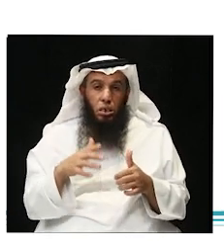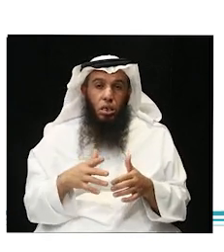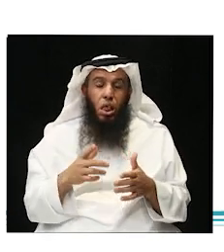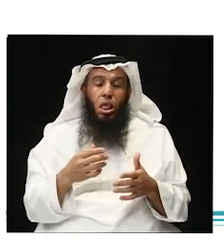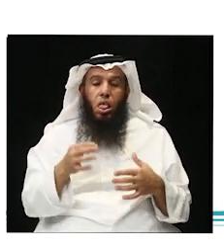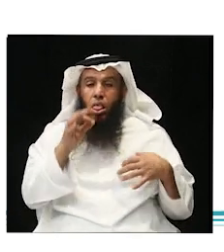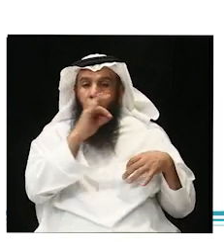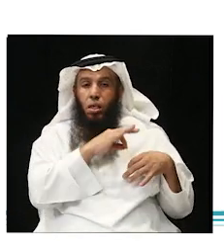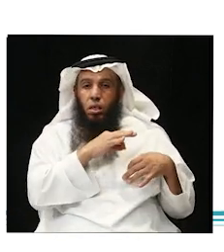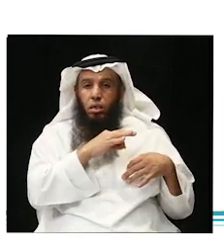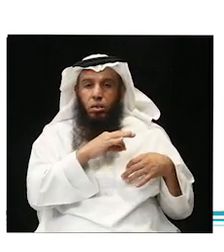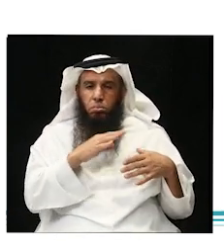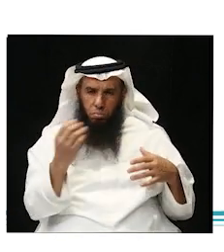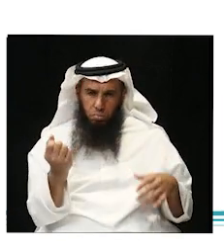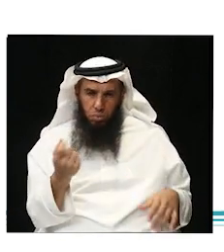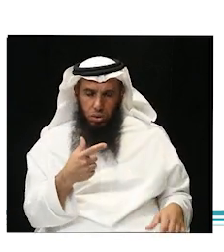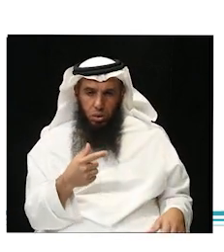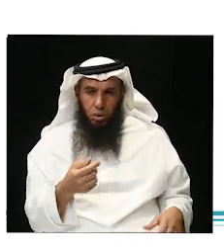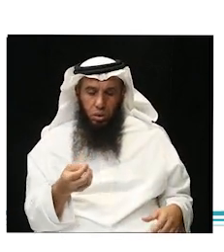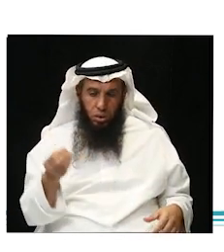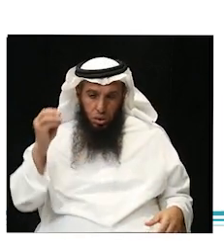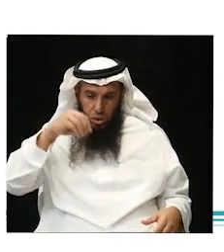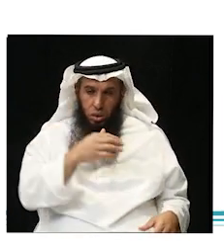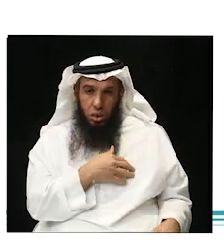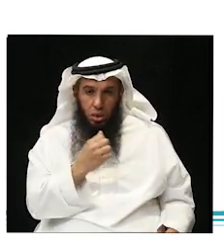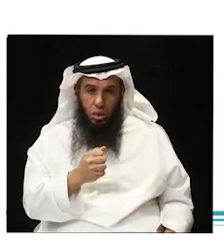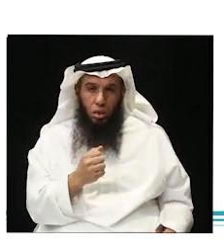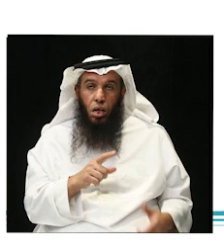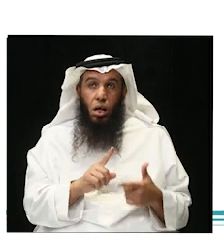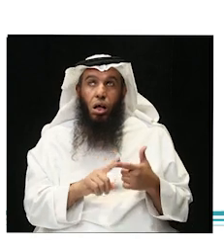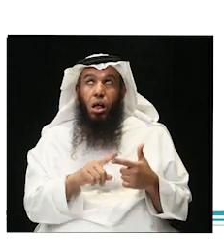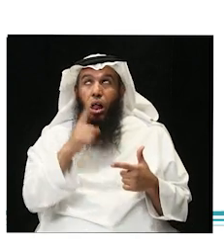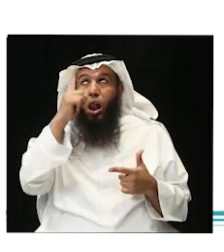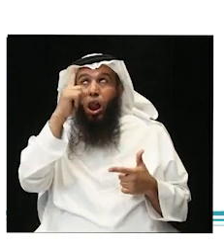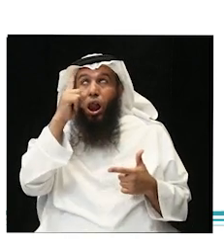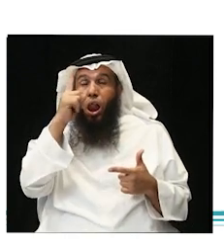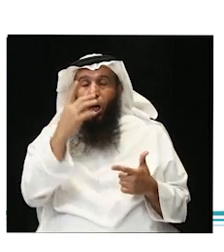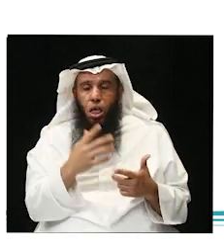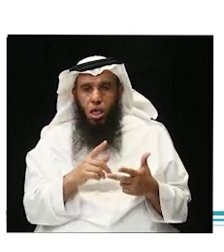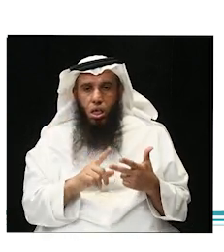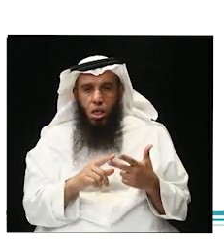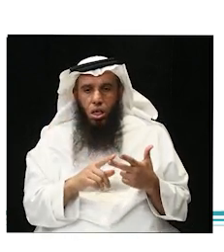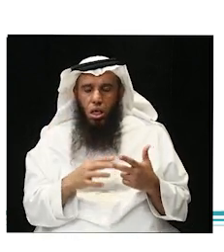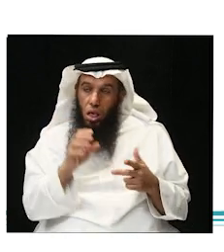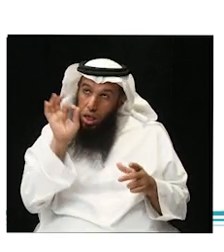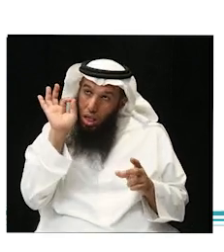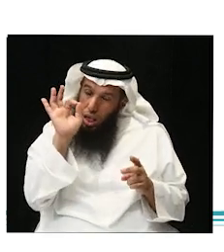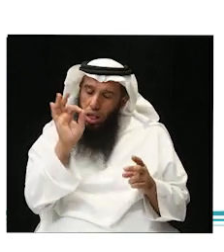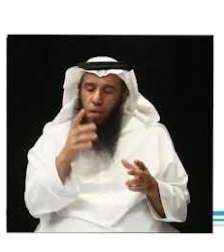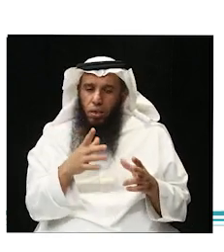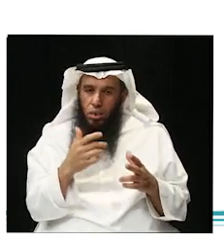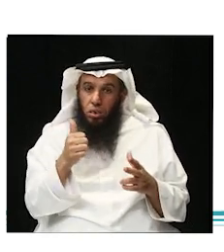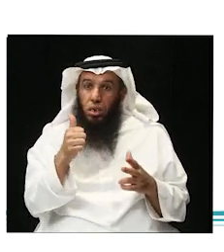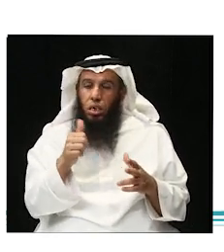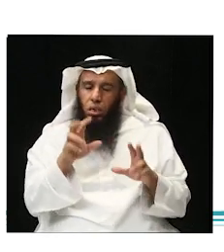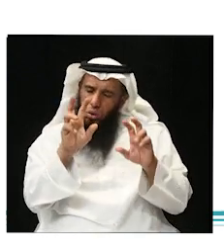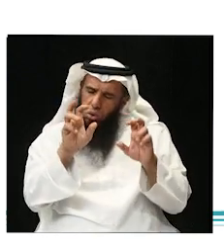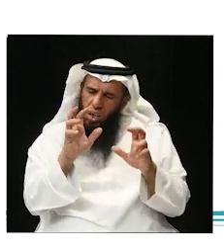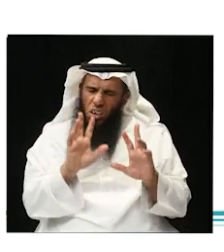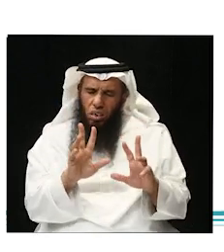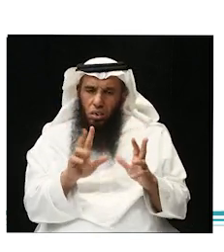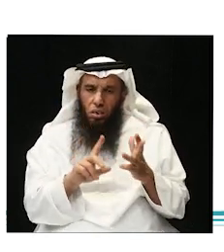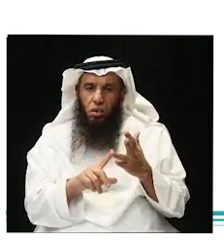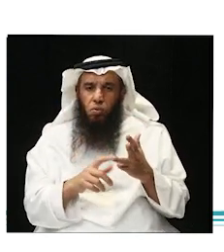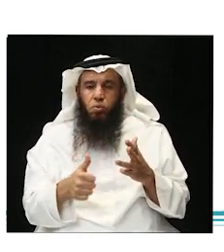العزيز الحكيم القوي العزيز الذي بيده كل شيء في هذا الكون. قل لن يصيبنا إلا ما كتب